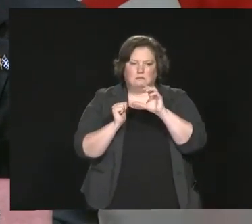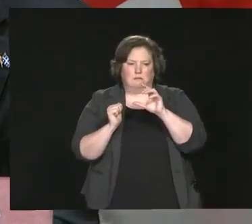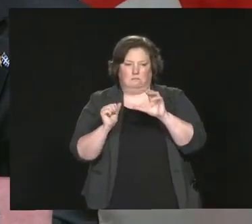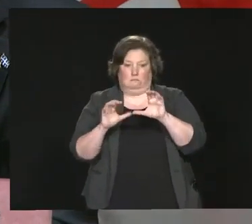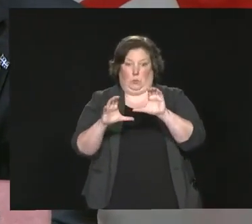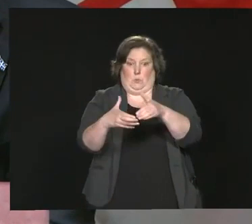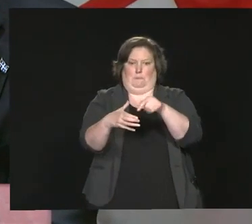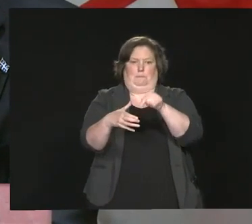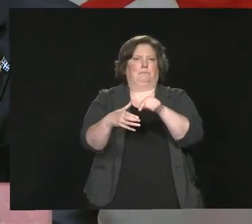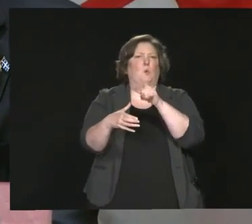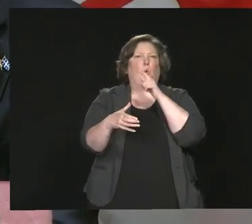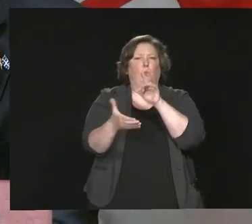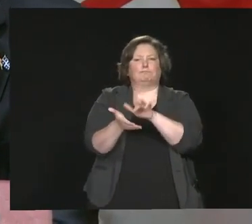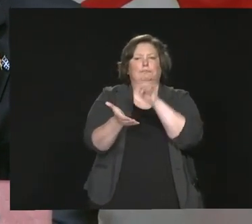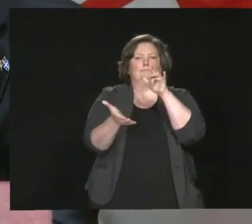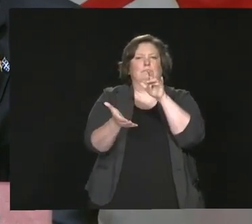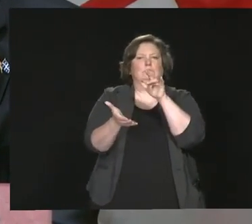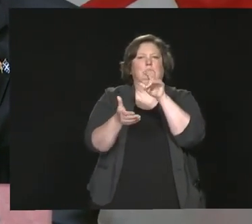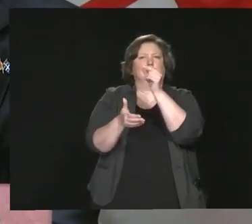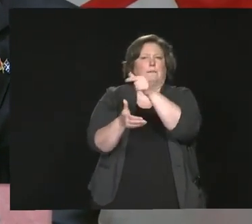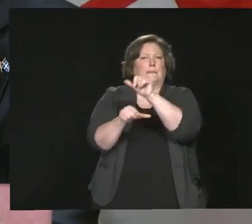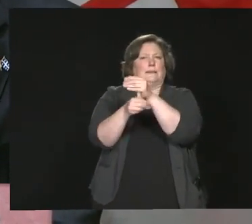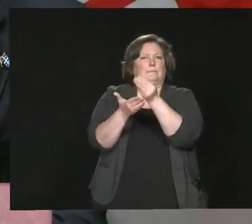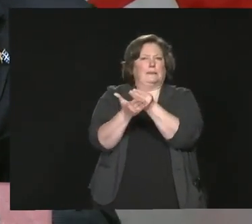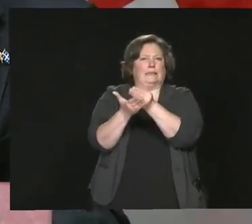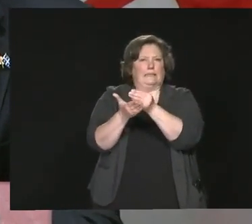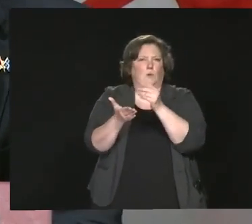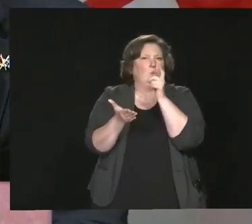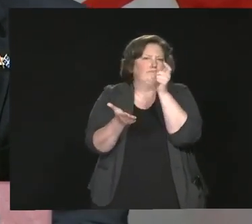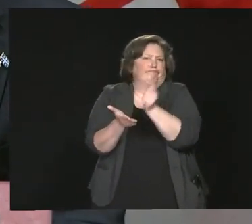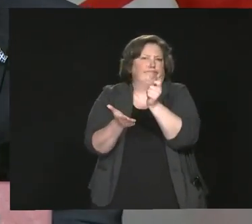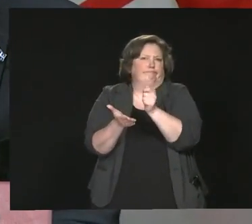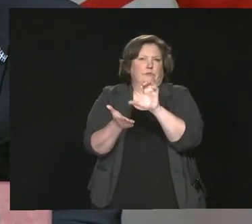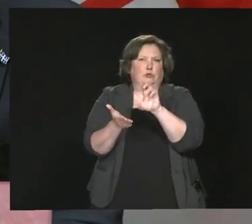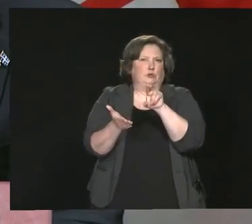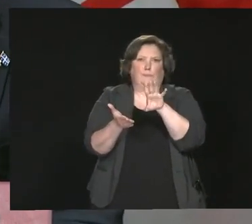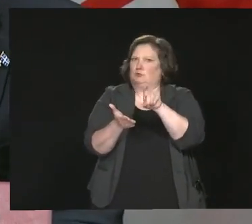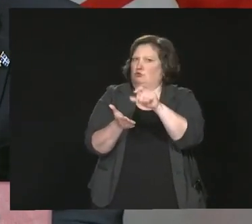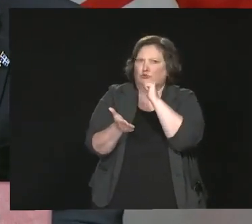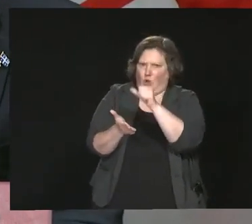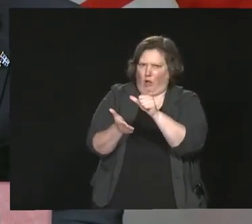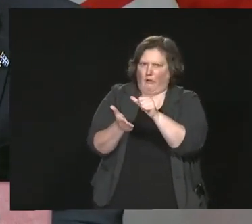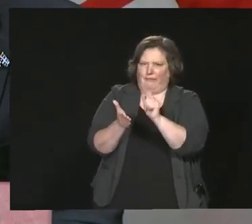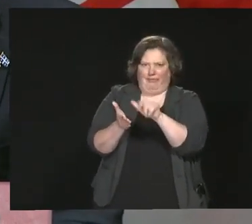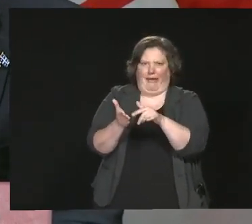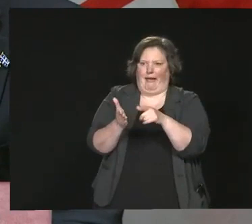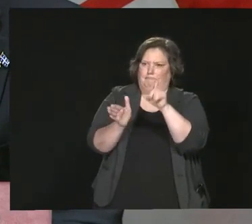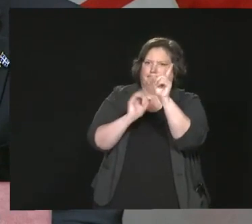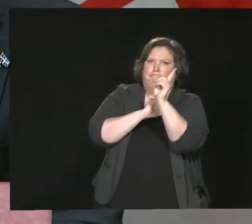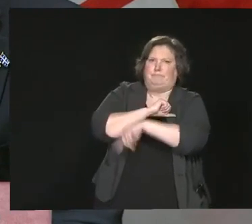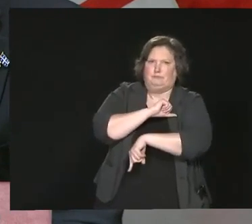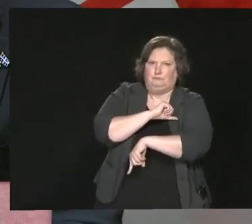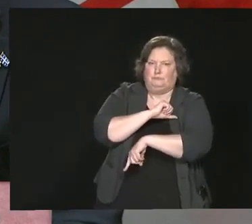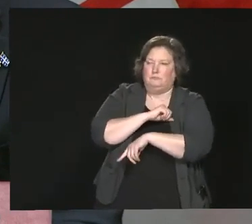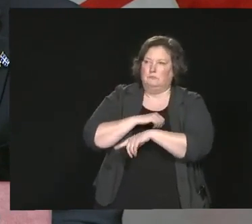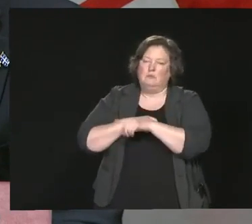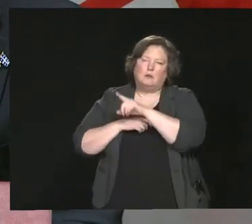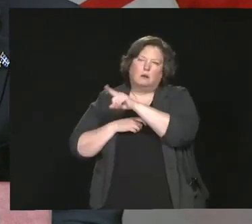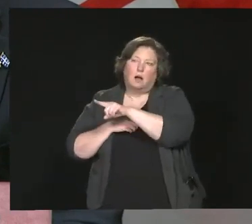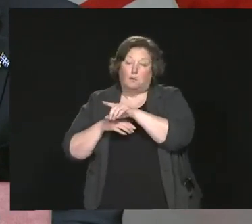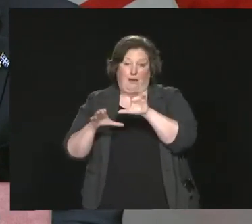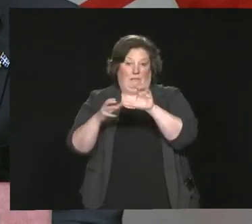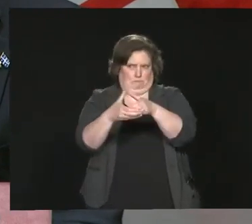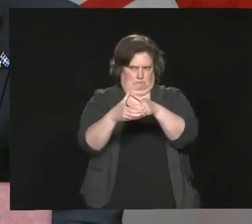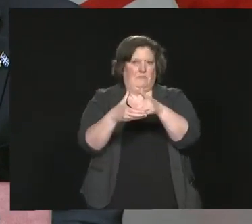foi, que c'est vraiment pour s'attaquer aux fraudeurs délibérés, si je peux dire. Mais pouvez-vous nous expliquer un peu comment vous allez